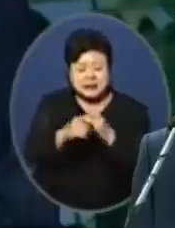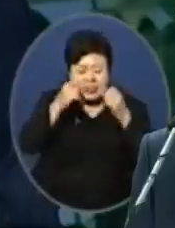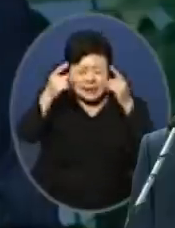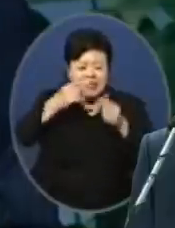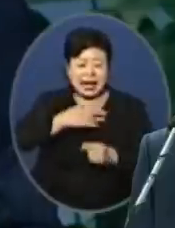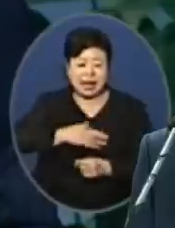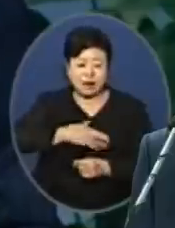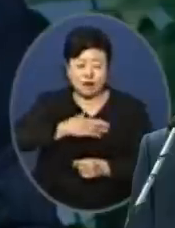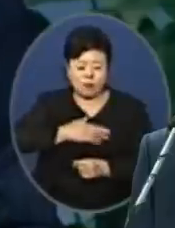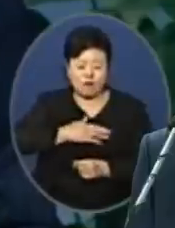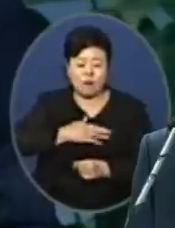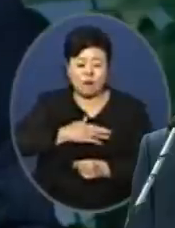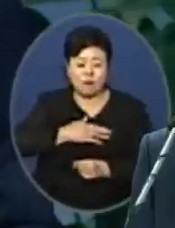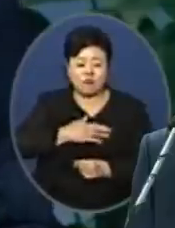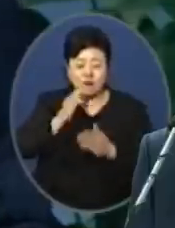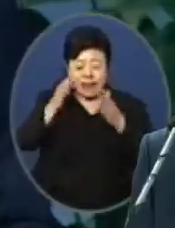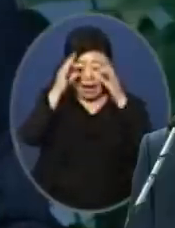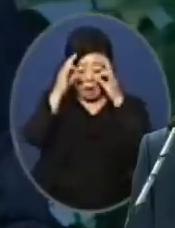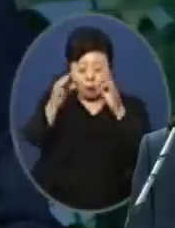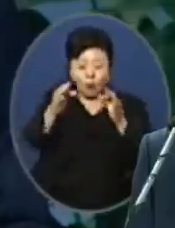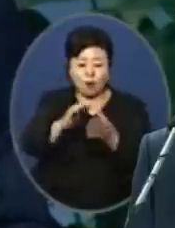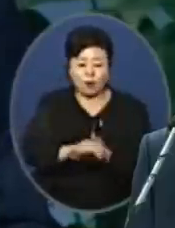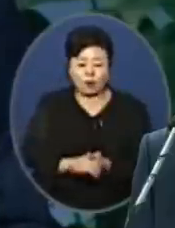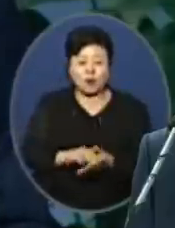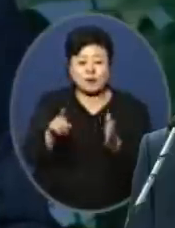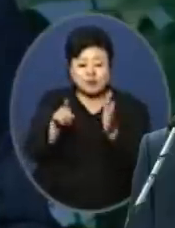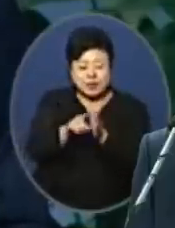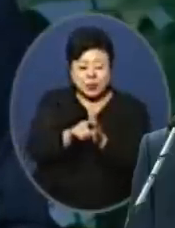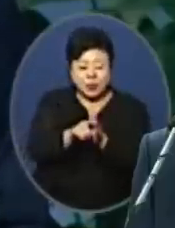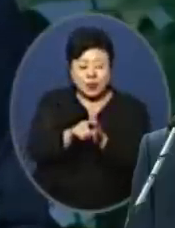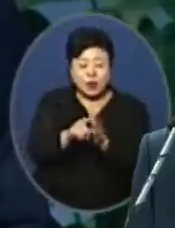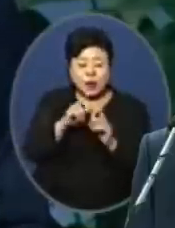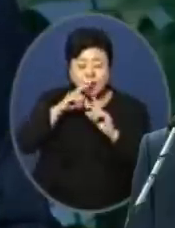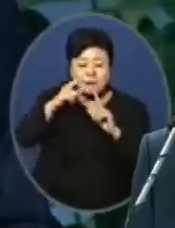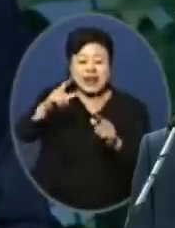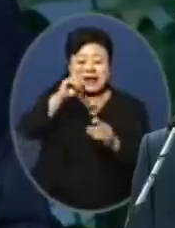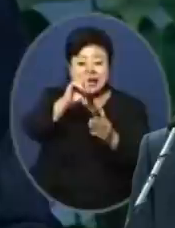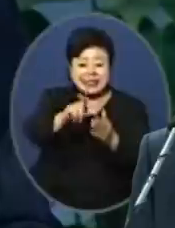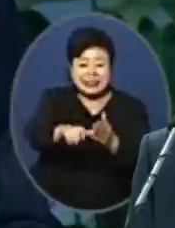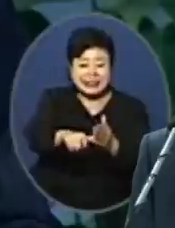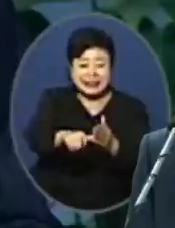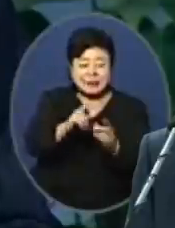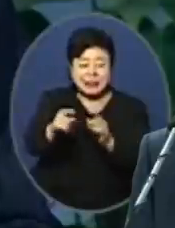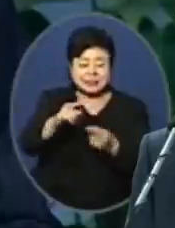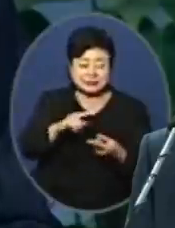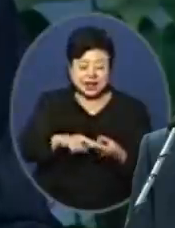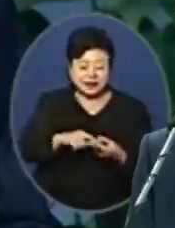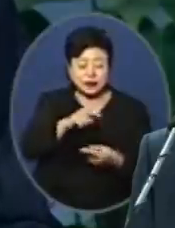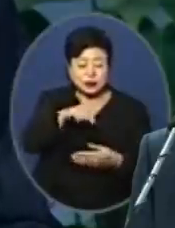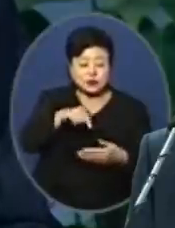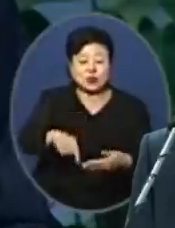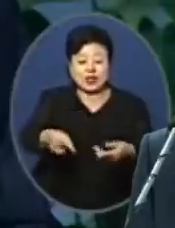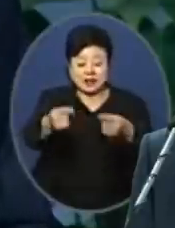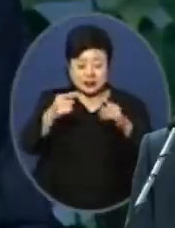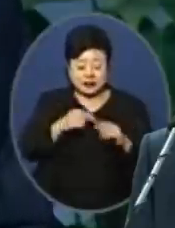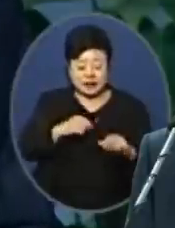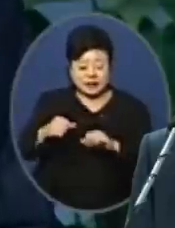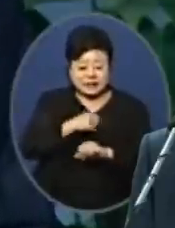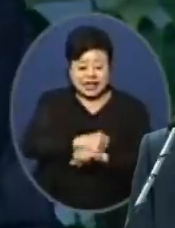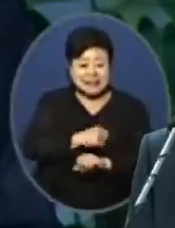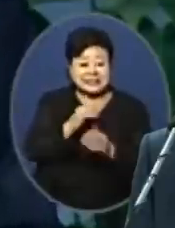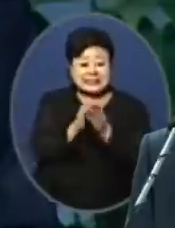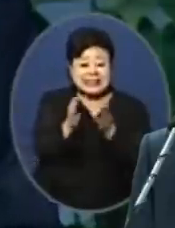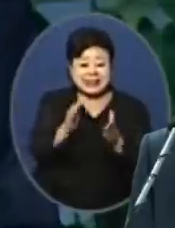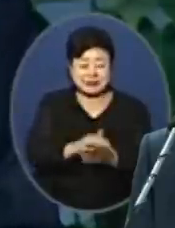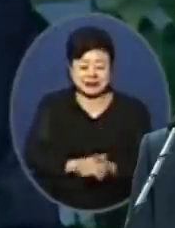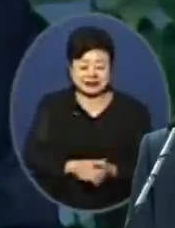깨달아 알고 바라보고 믿고 말하면 그 말씀이 여러분 속에 들어가서 역사하기 시작하는